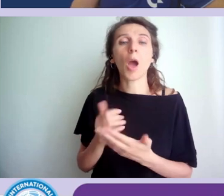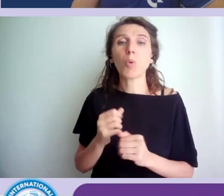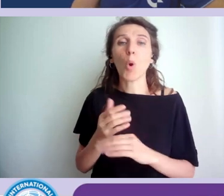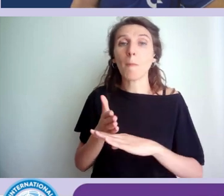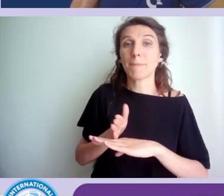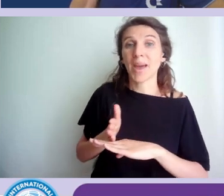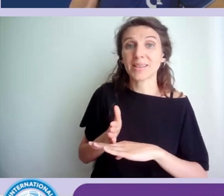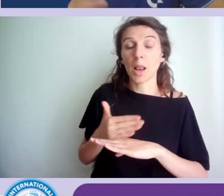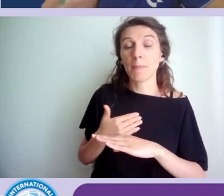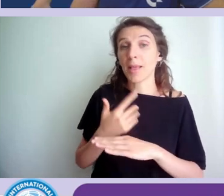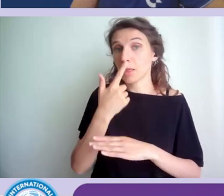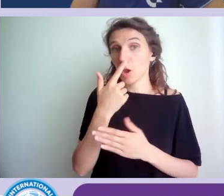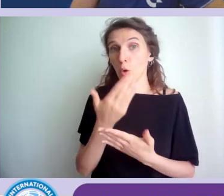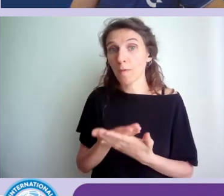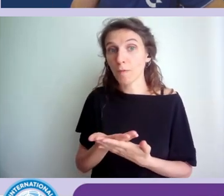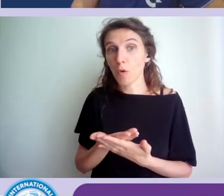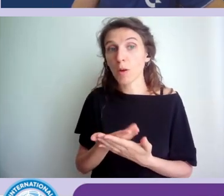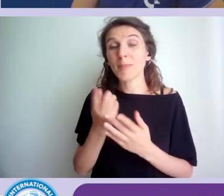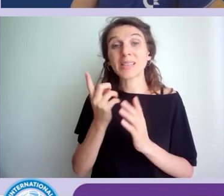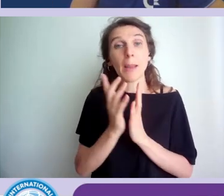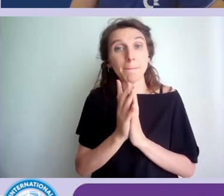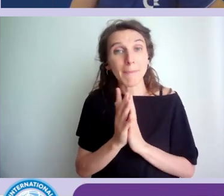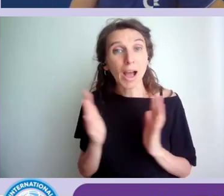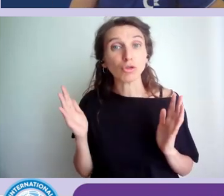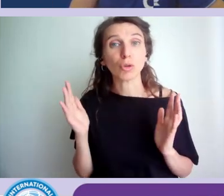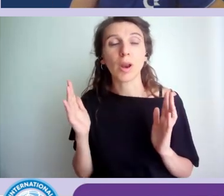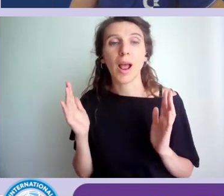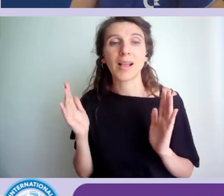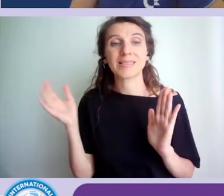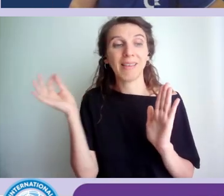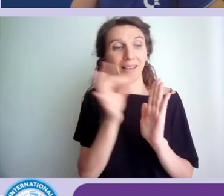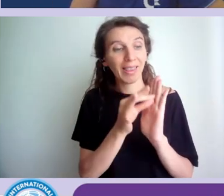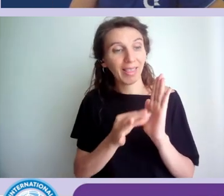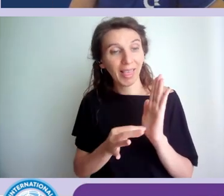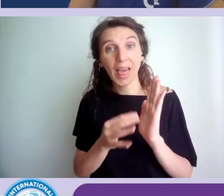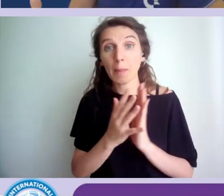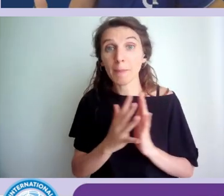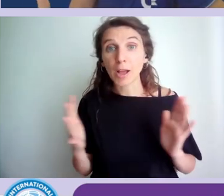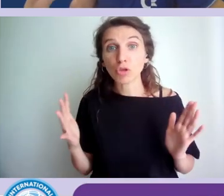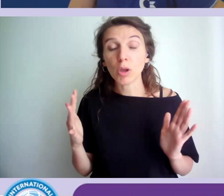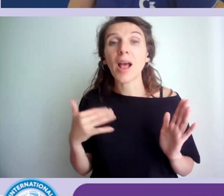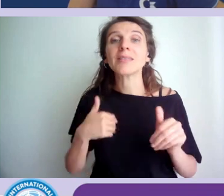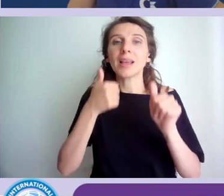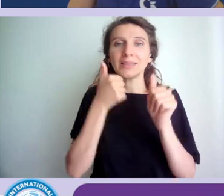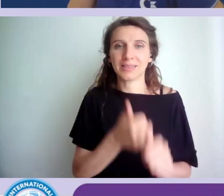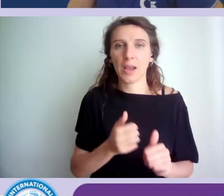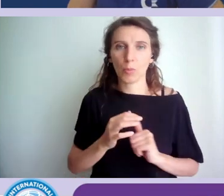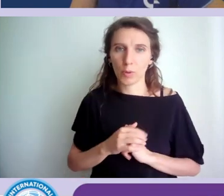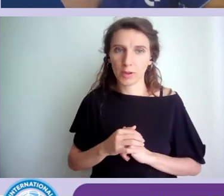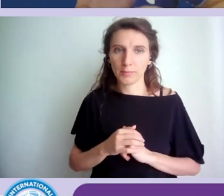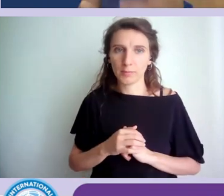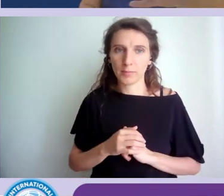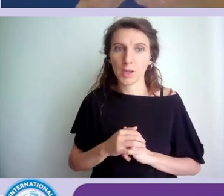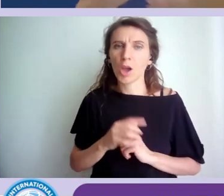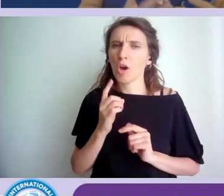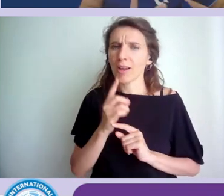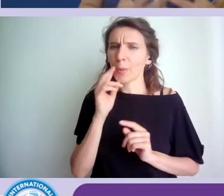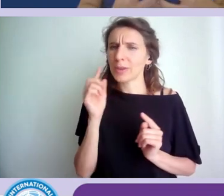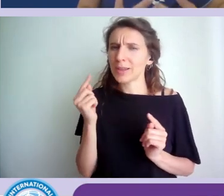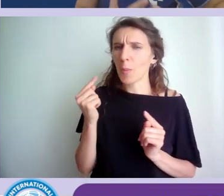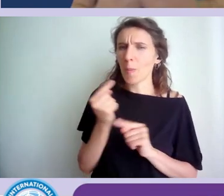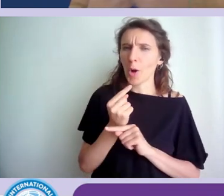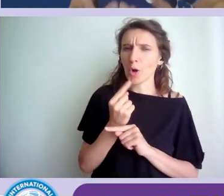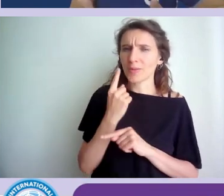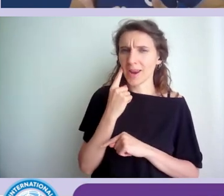conforme quando avremo che la maggior parte diciamo dei criteri non è violata quindi dovete leggerla al